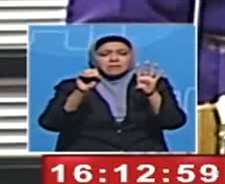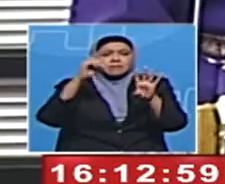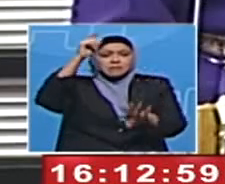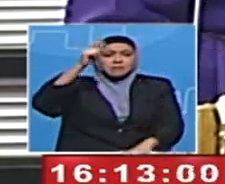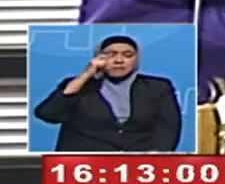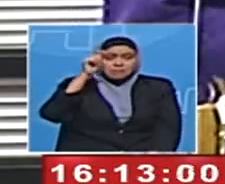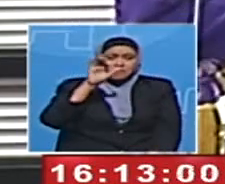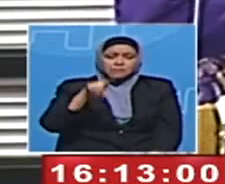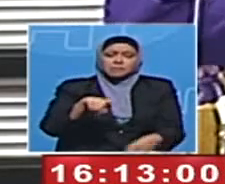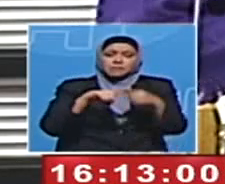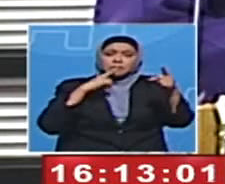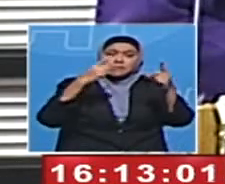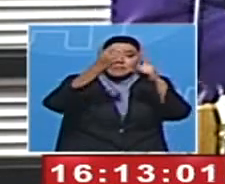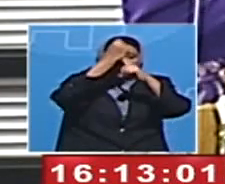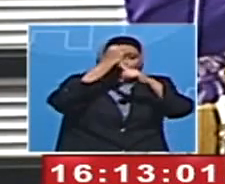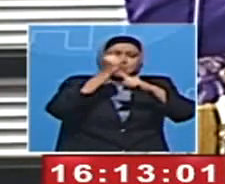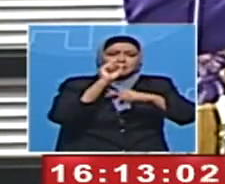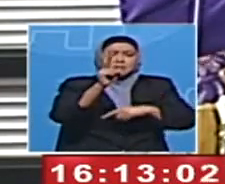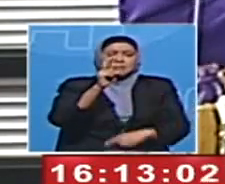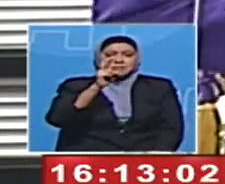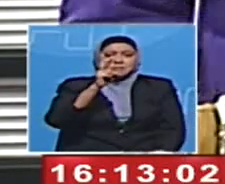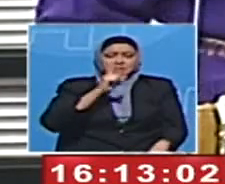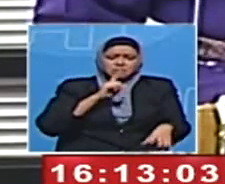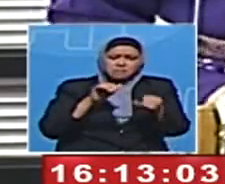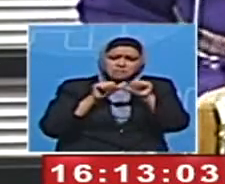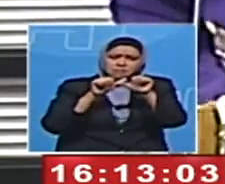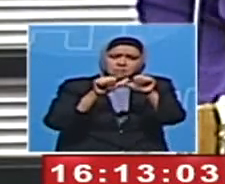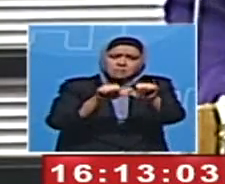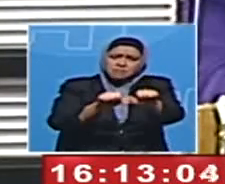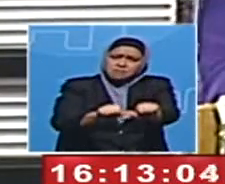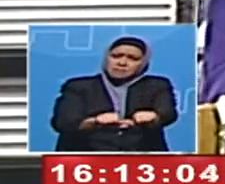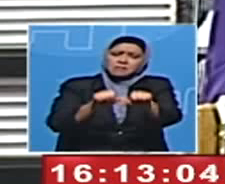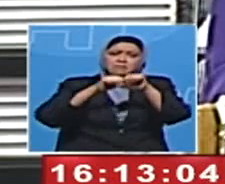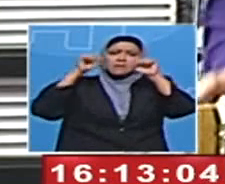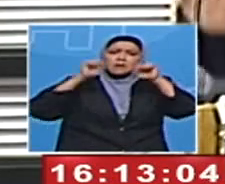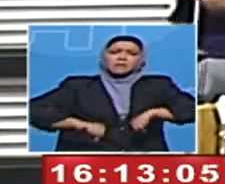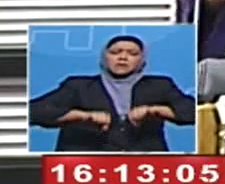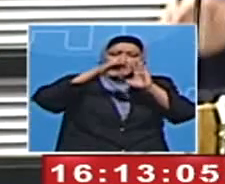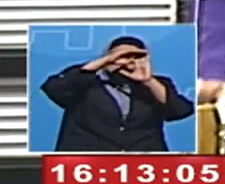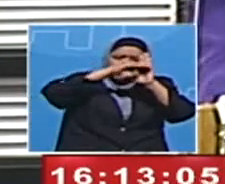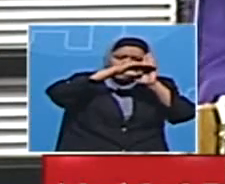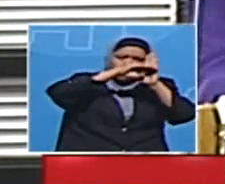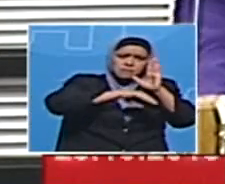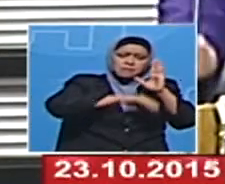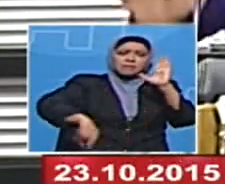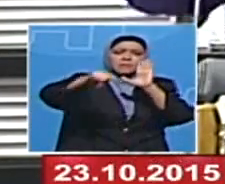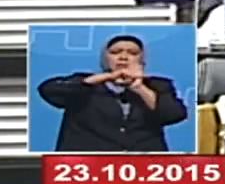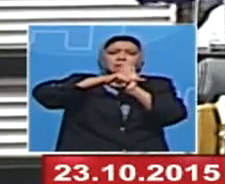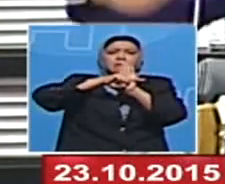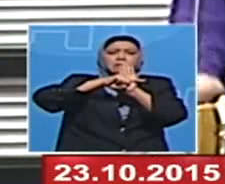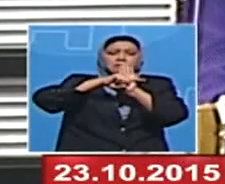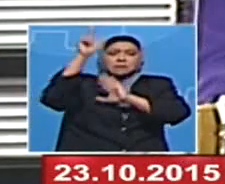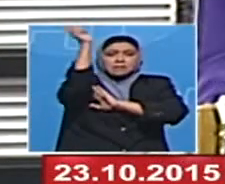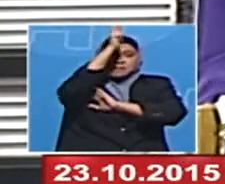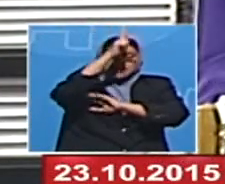di-pertua pencapaian kedua secara konsisten kita dapat mengurangkan defisit fiskal kerajaan daripada